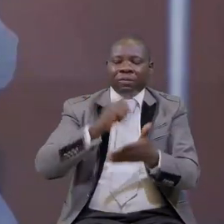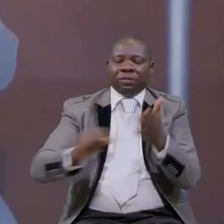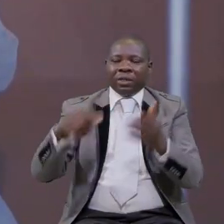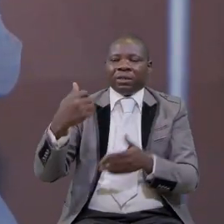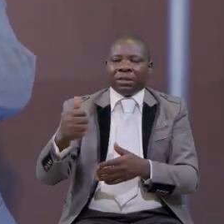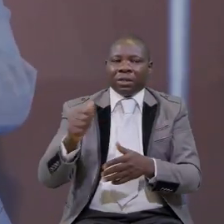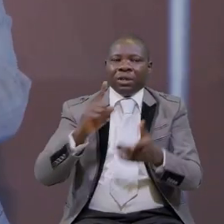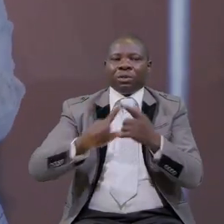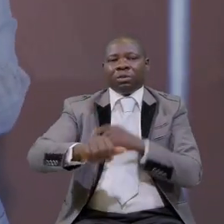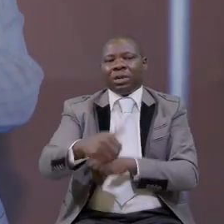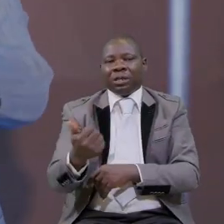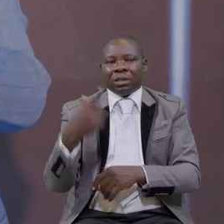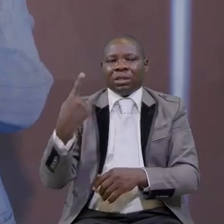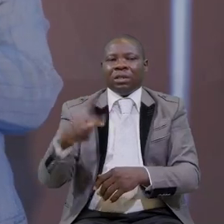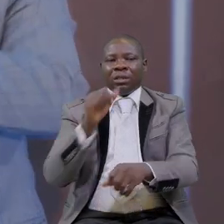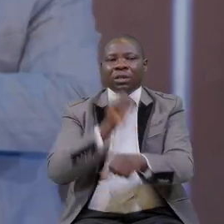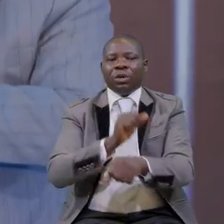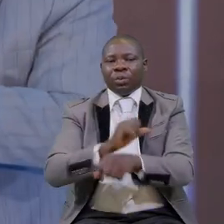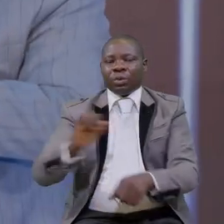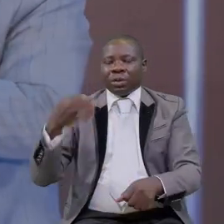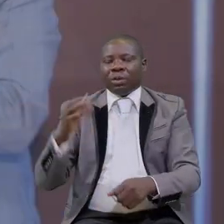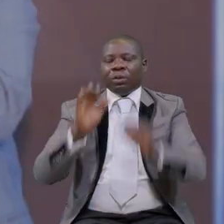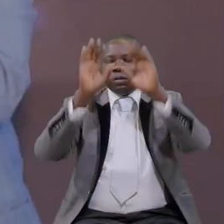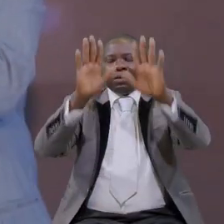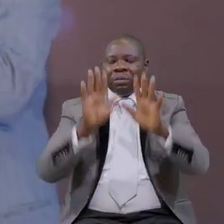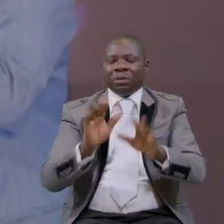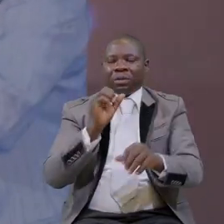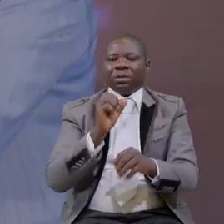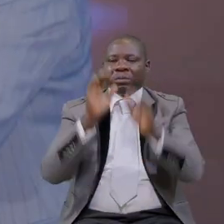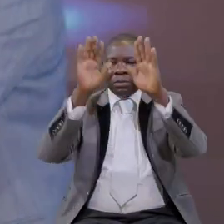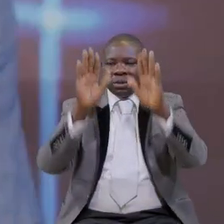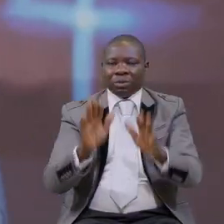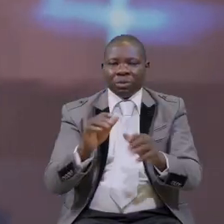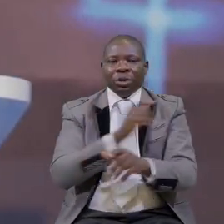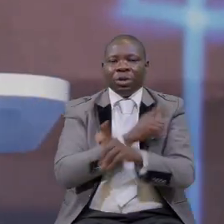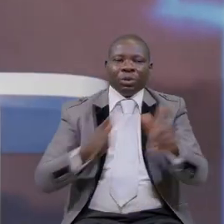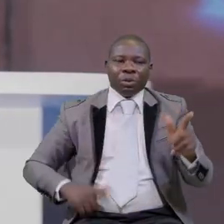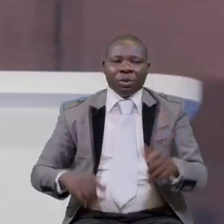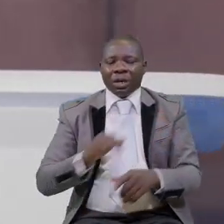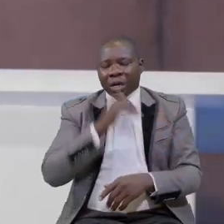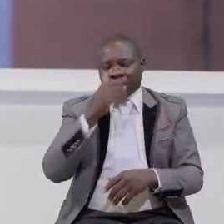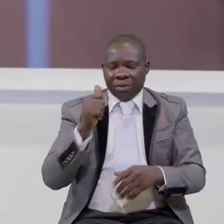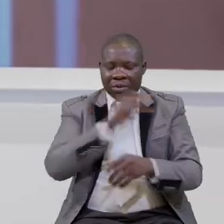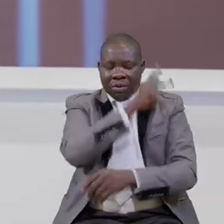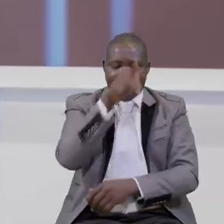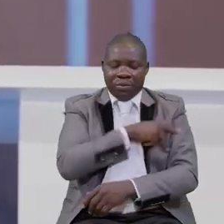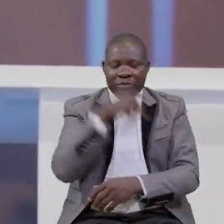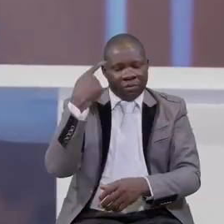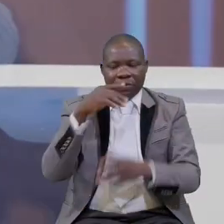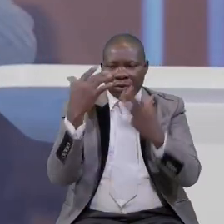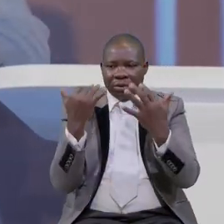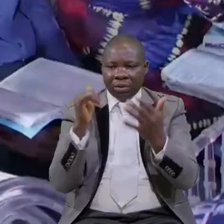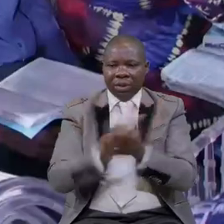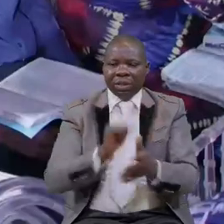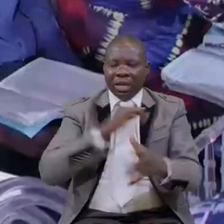Verset 10, à un autre, le don d'opérer des miracles. Seigneur, je suis candidat pour cela et je